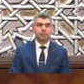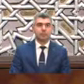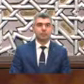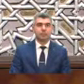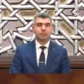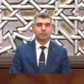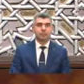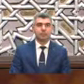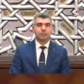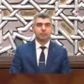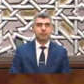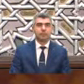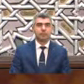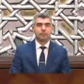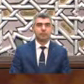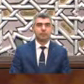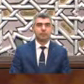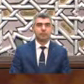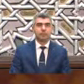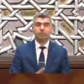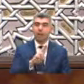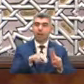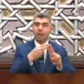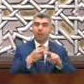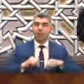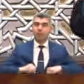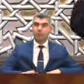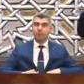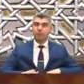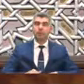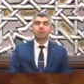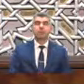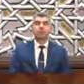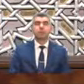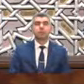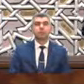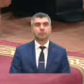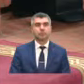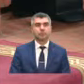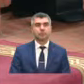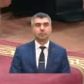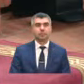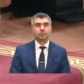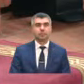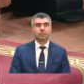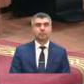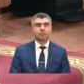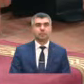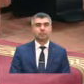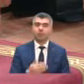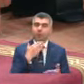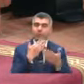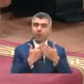فضلك. لو السيد الوزير يتكلم تا صافي يكون داكشي محدود. تفضلوا سيد الوزير. شكرا سيد